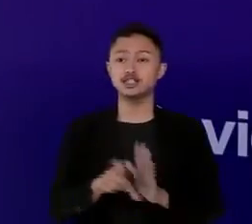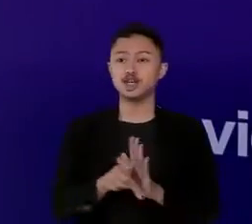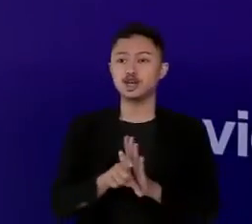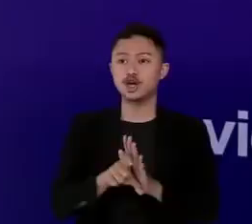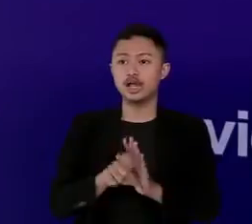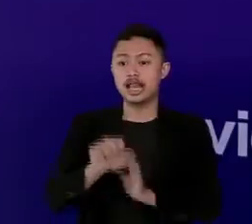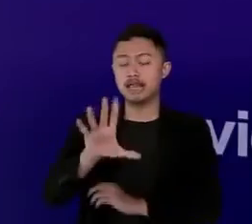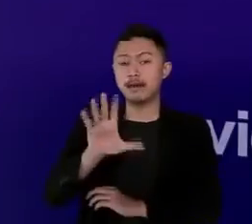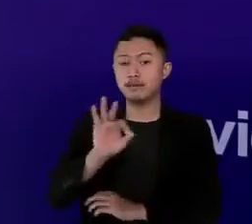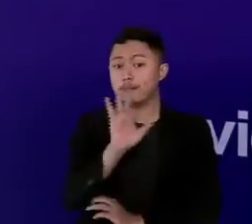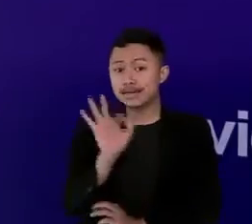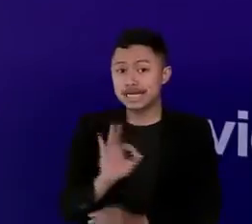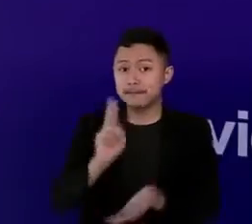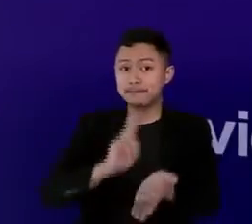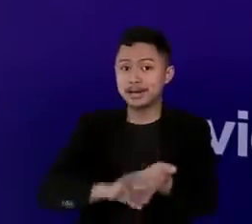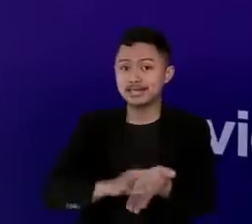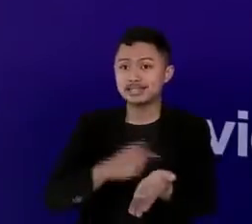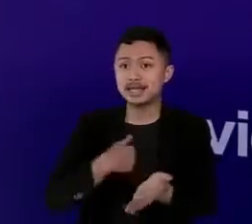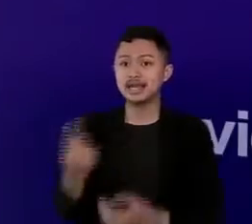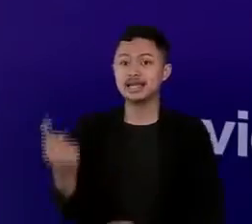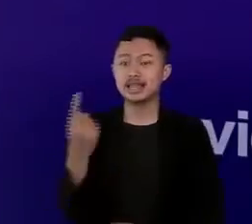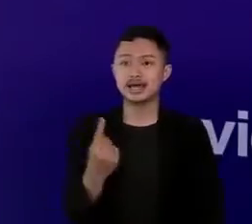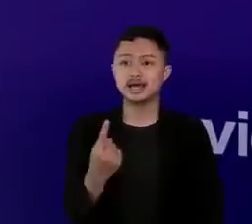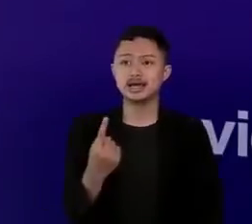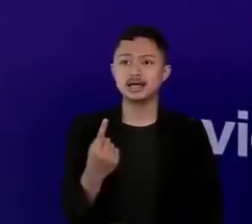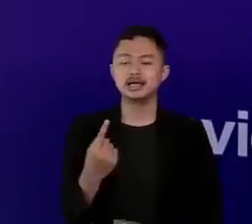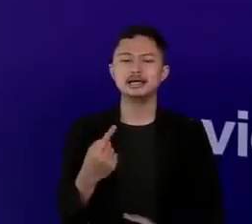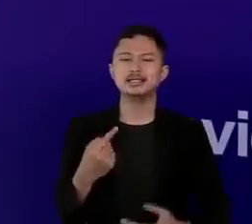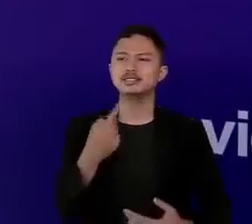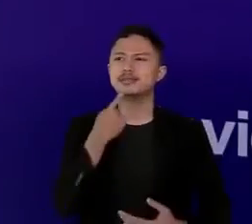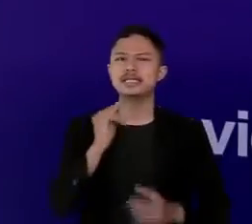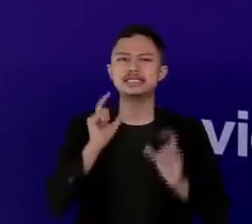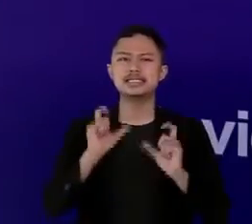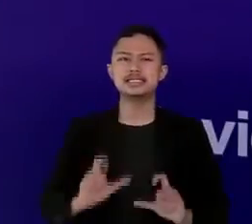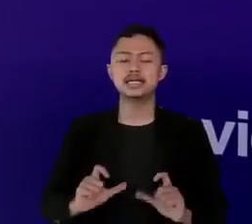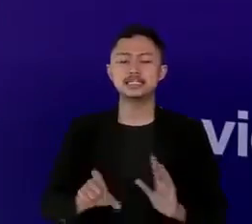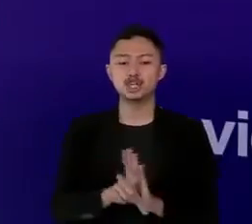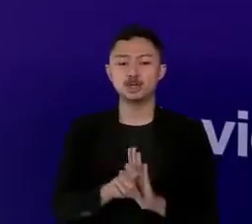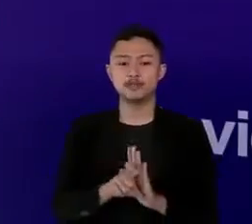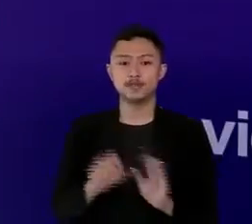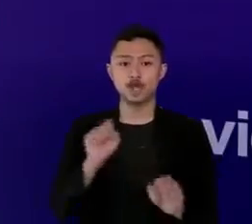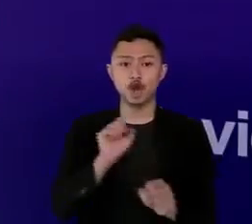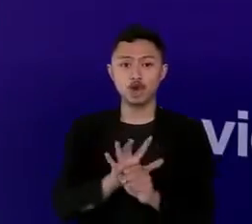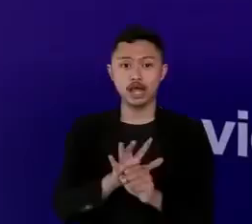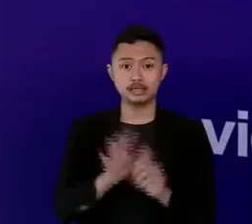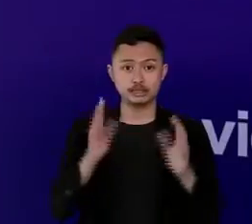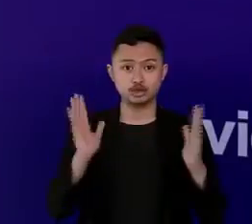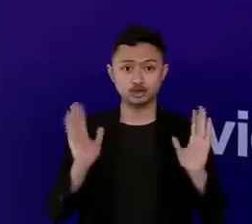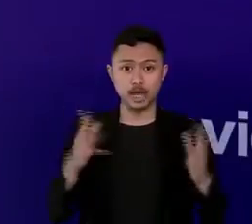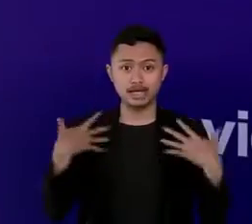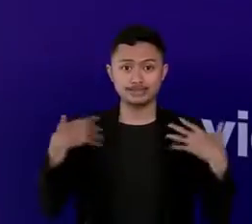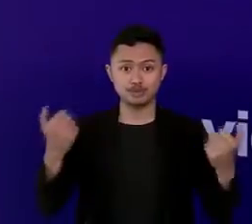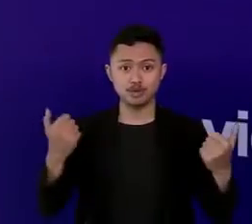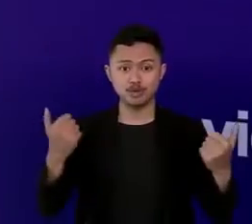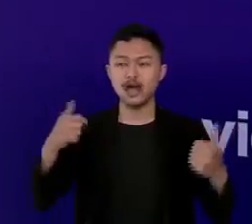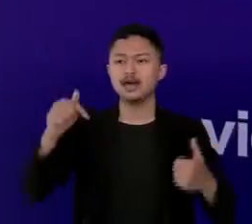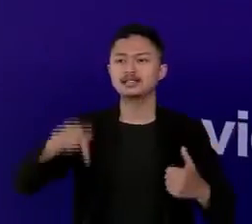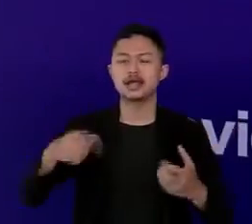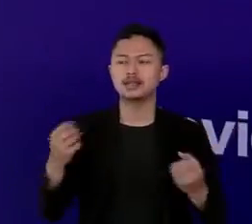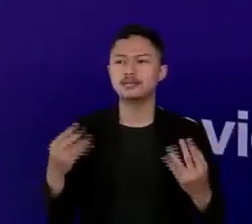separo pasien-pasien saya yang datang itu dengan gejala kelelahan merasa lelah biasanya bisa tiap hari